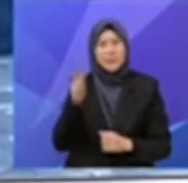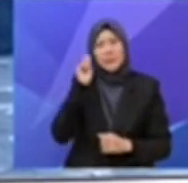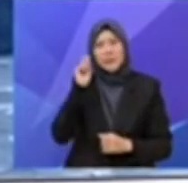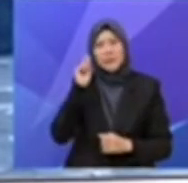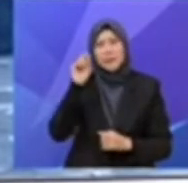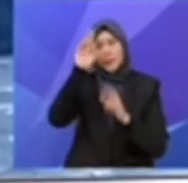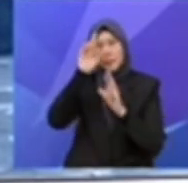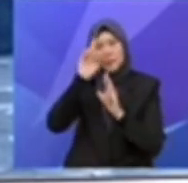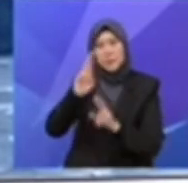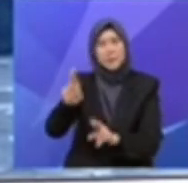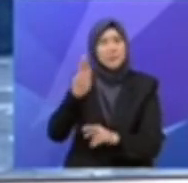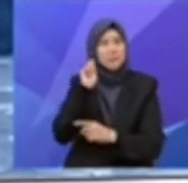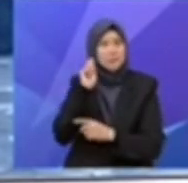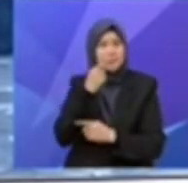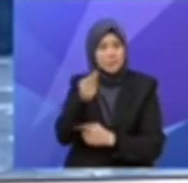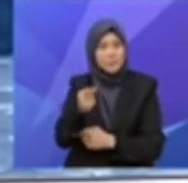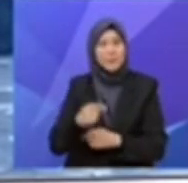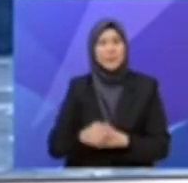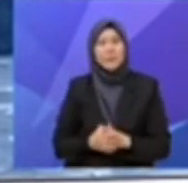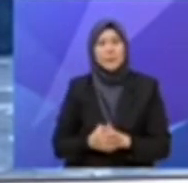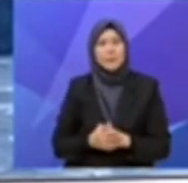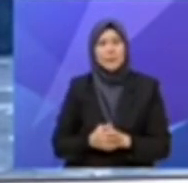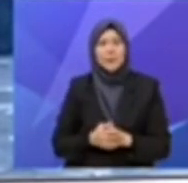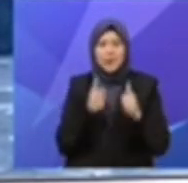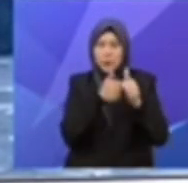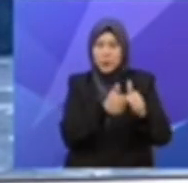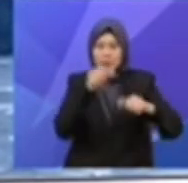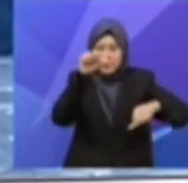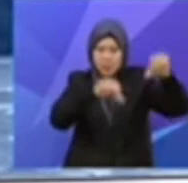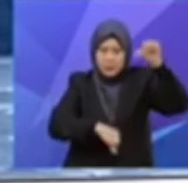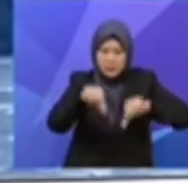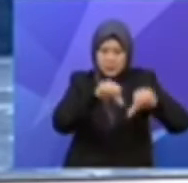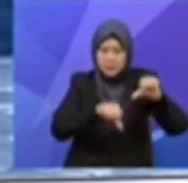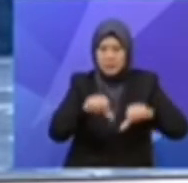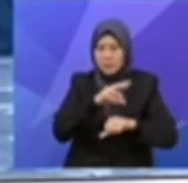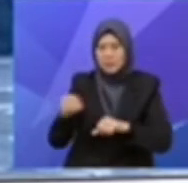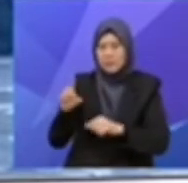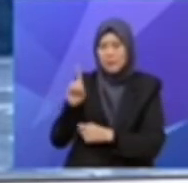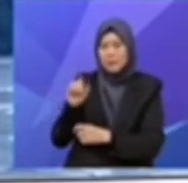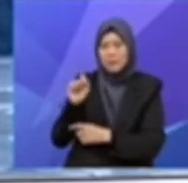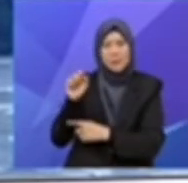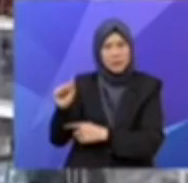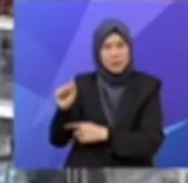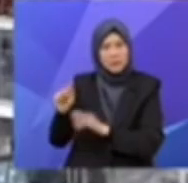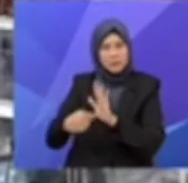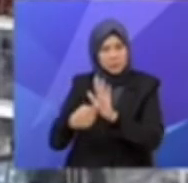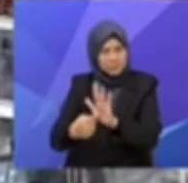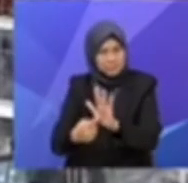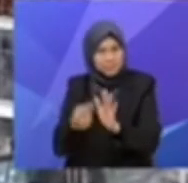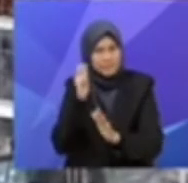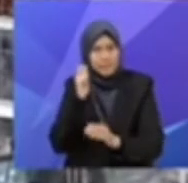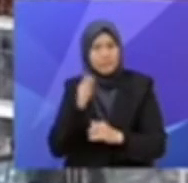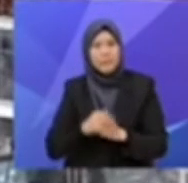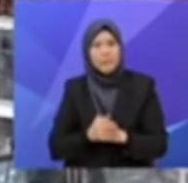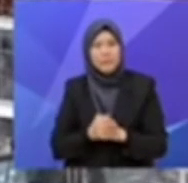mantannya kita berdasarkan sains dan pecah ia menunjukkan dia itu Oke kita